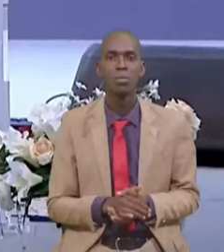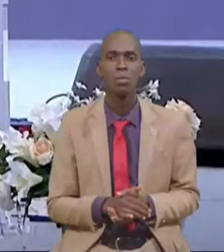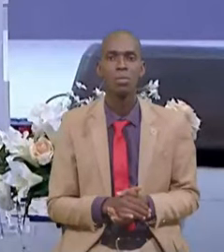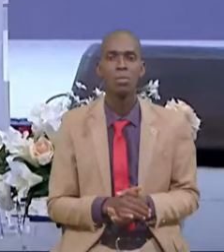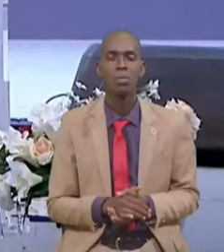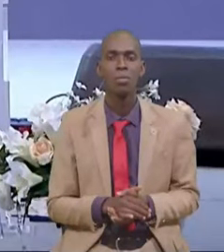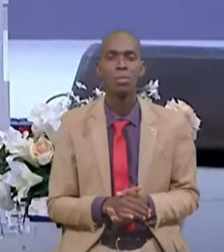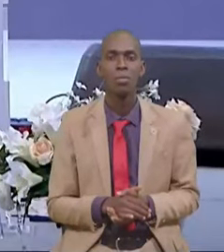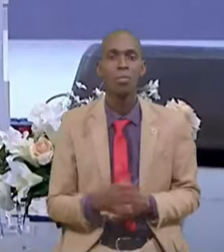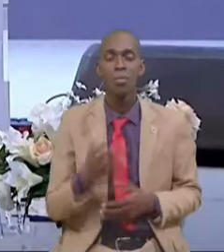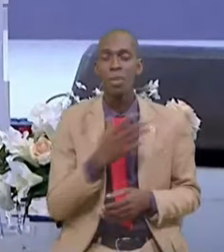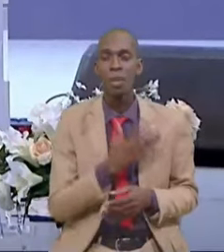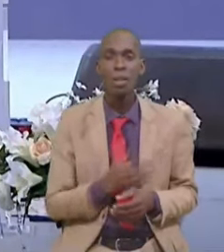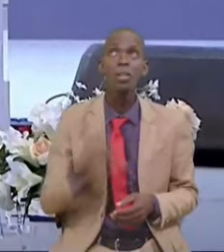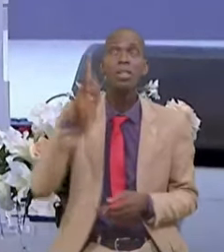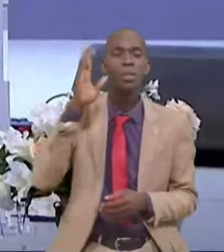Il ne parlera pas de lui-même.